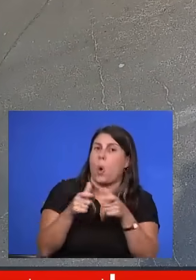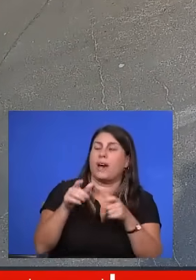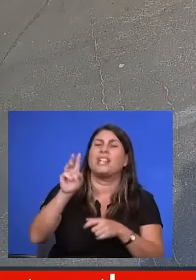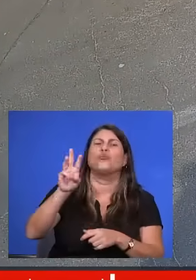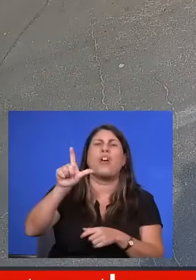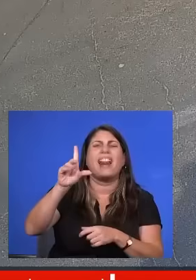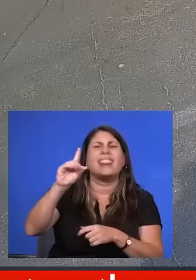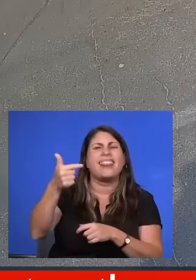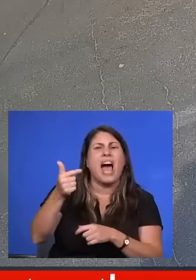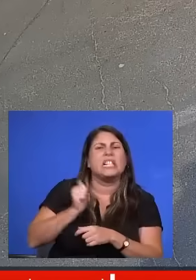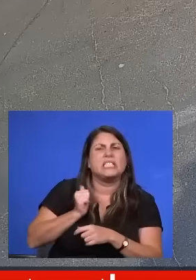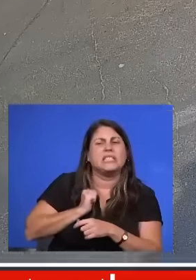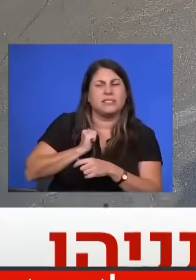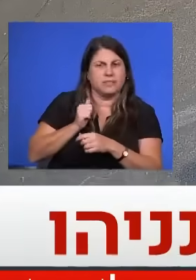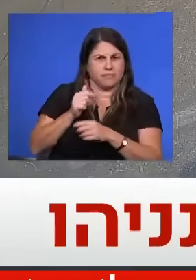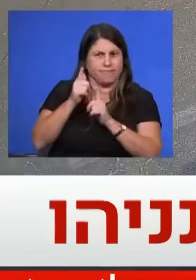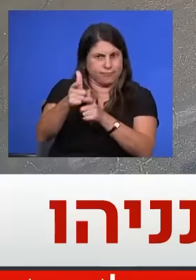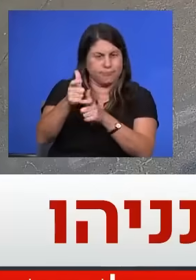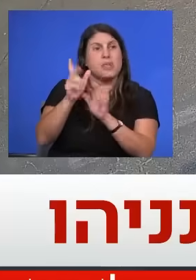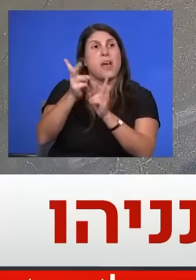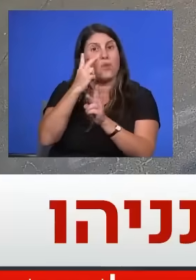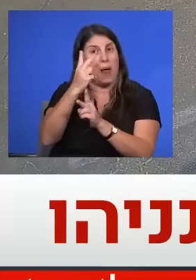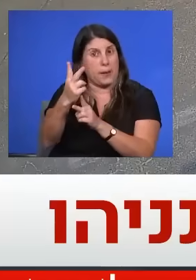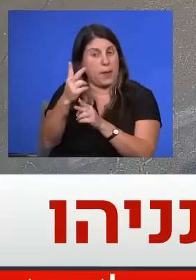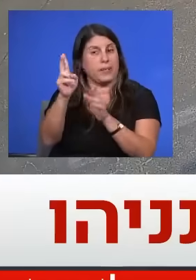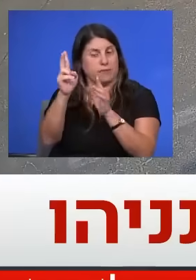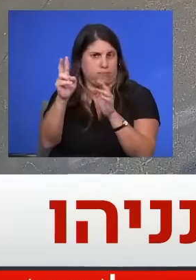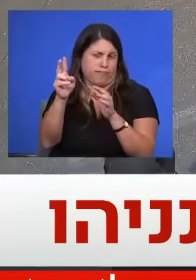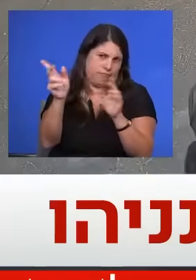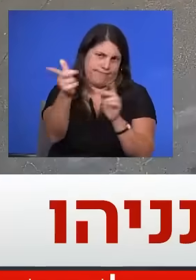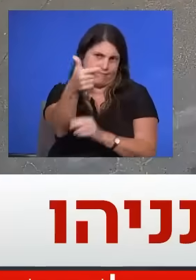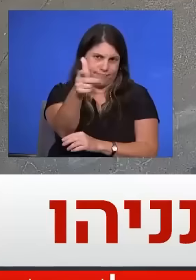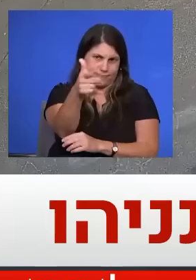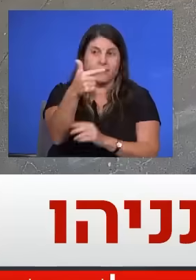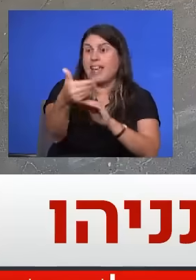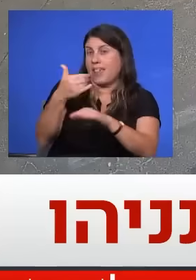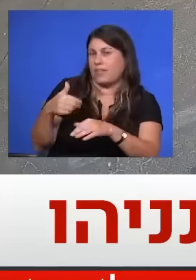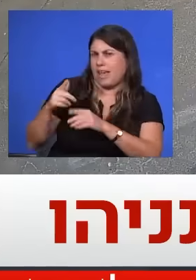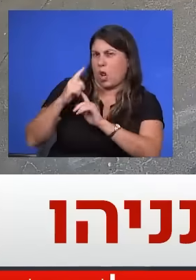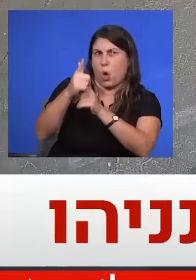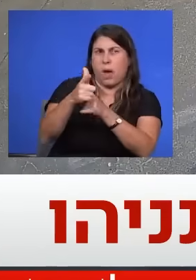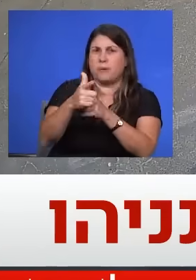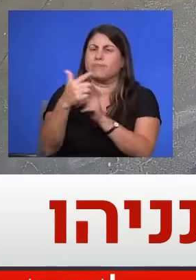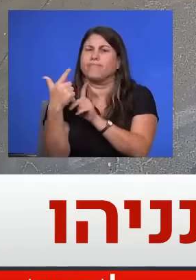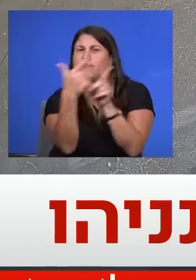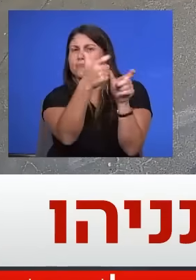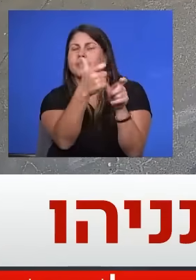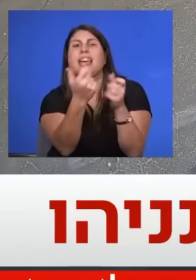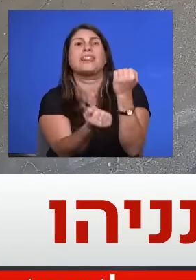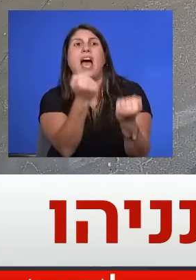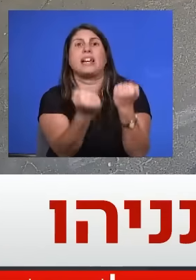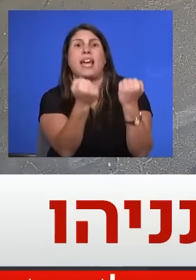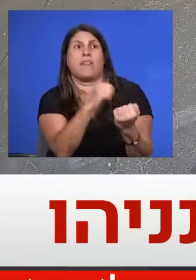את דובר צהל. אתם יכולים לראות את התמונות. קודם לכן, הלוחמים יורים בנהג של הרכב הפרטי הזה. נוהג רכב